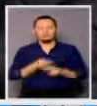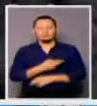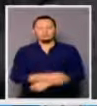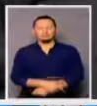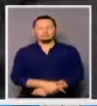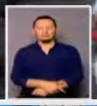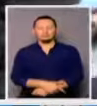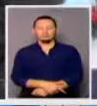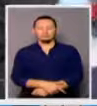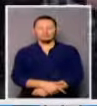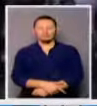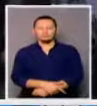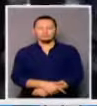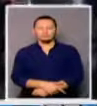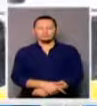технической безопасности.